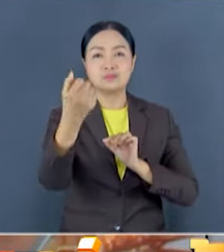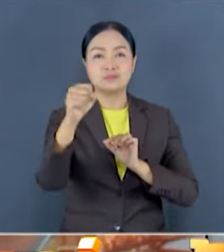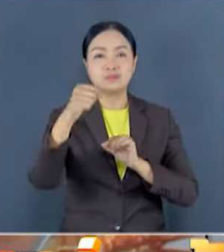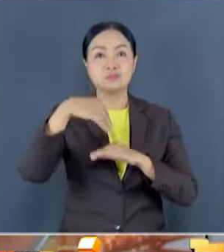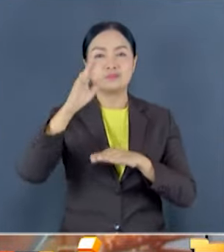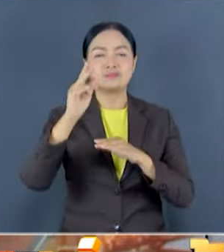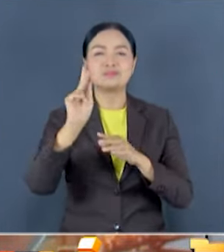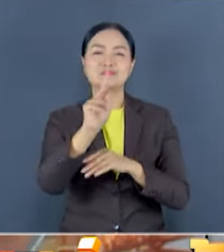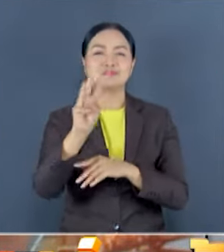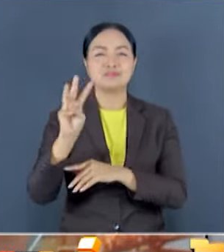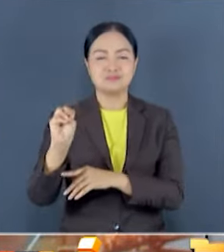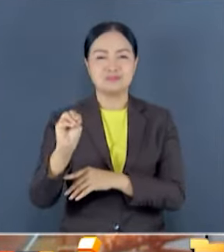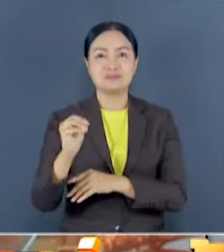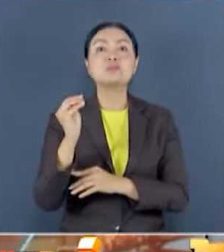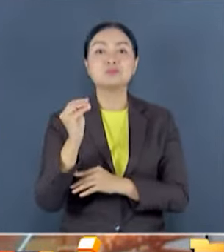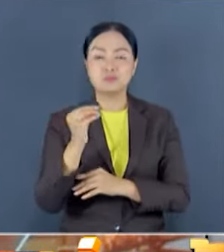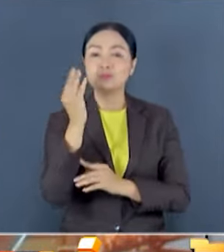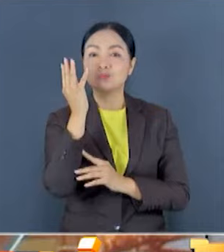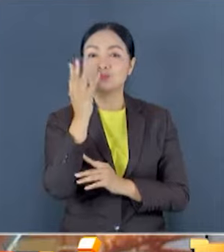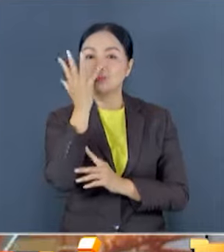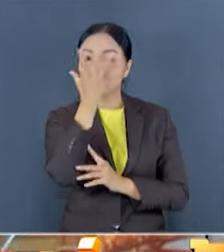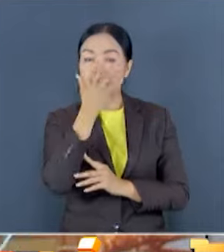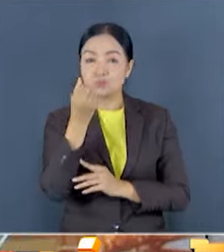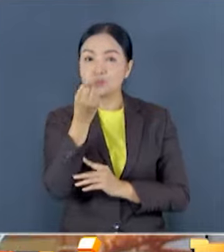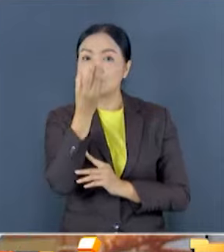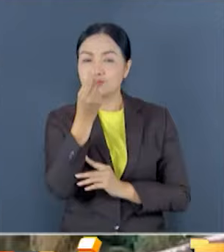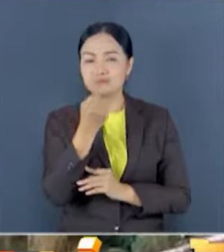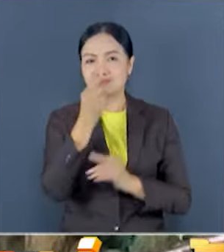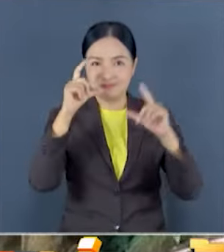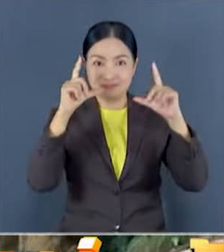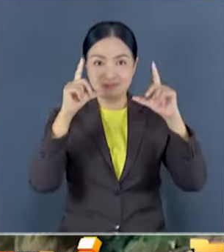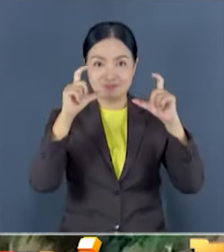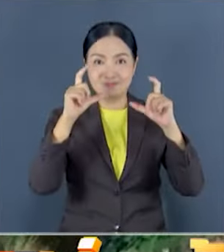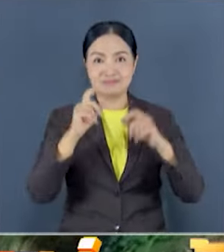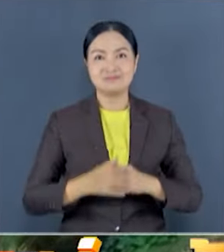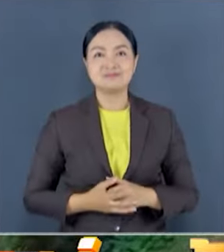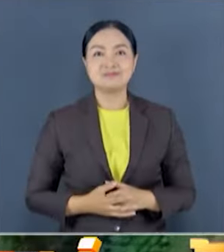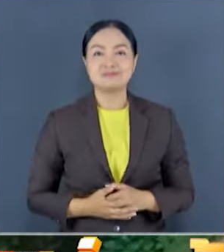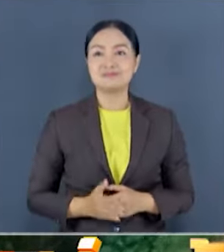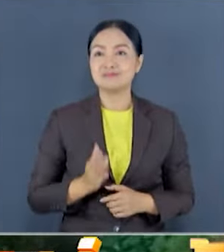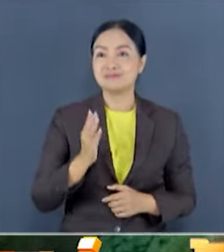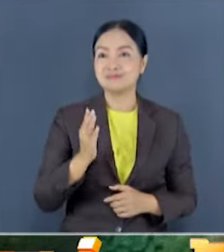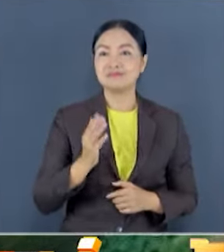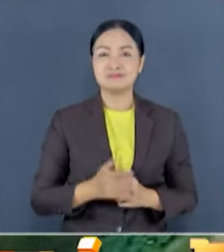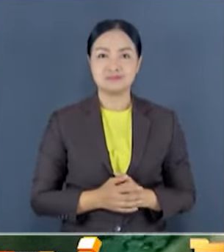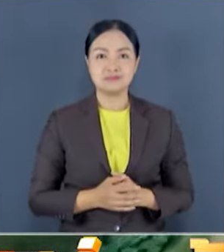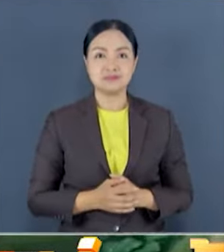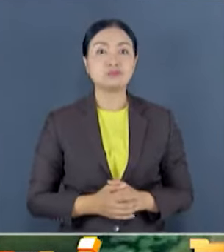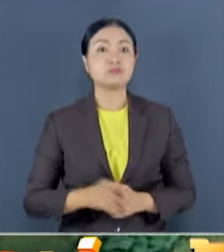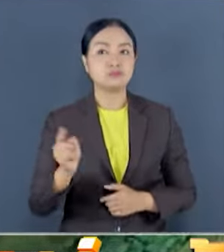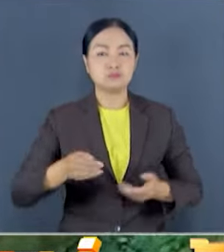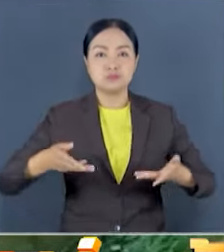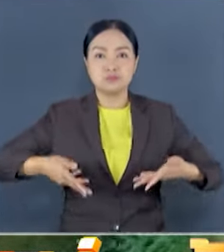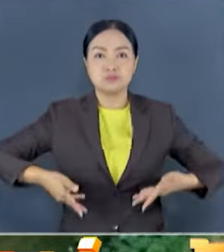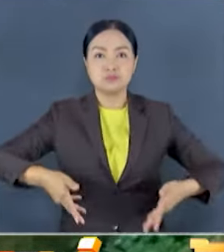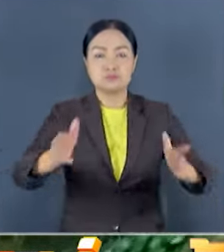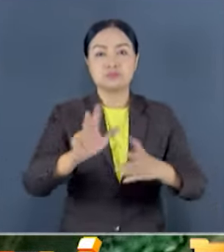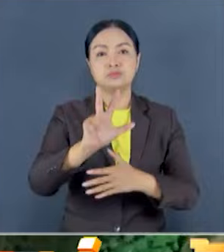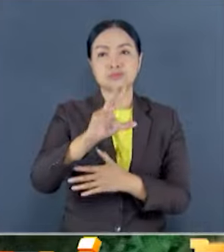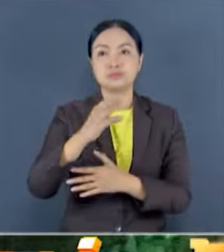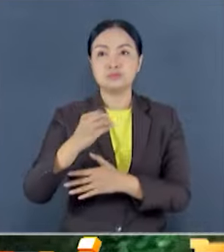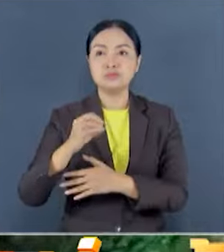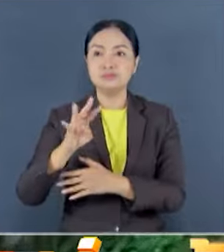แม่ดอกไม้สวยแบบนี้ต้องถ่ายรูปเป็นที่ระลึกแหละครับนี่ครับผู้ชมครับเราไปเริ่มกันที่ถนน